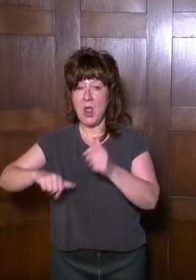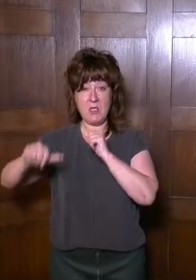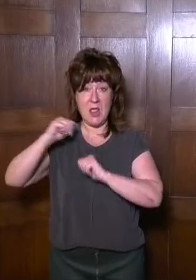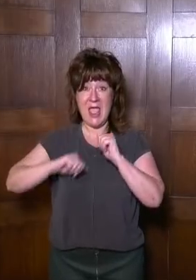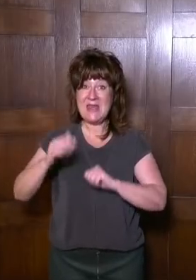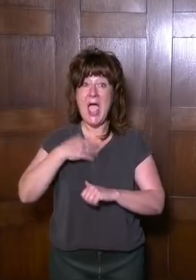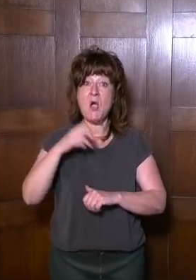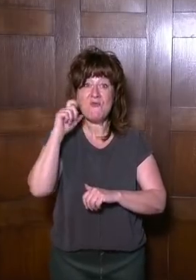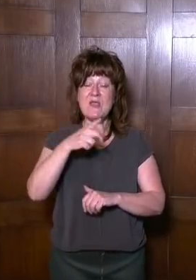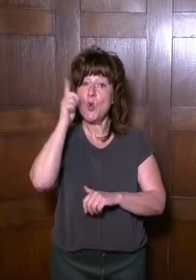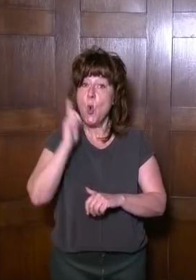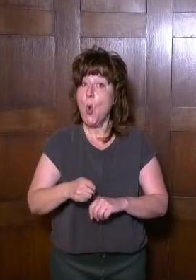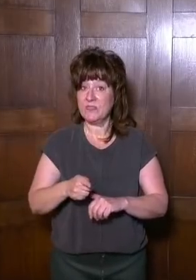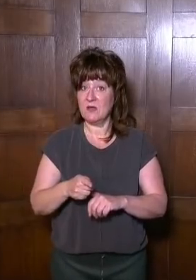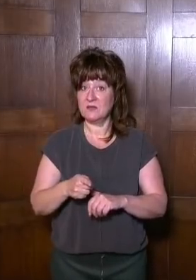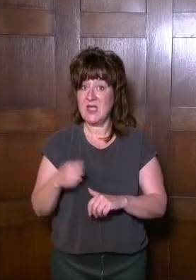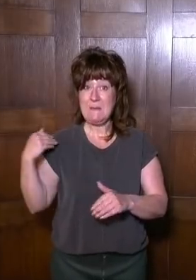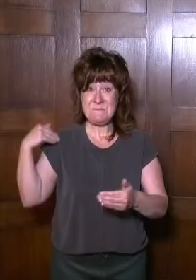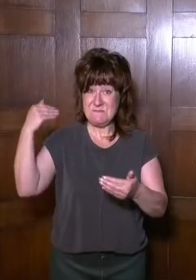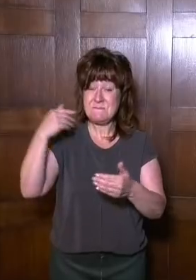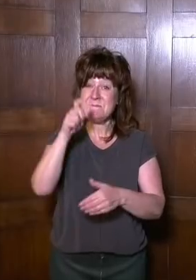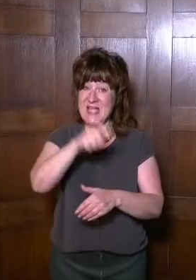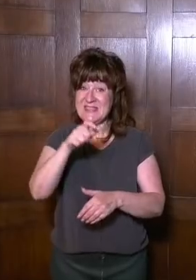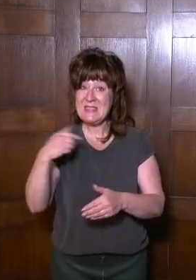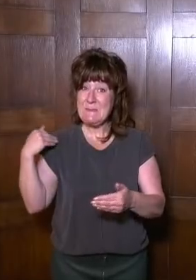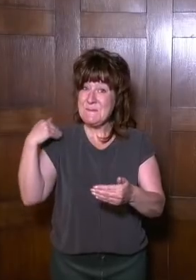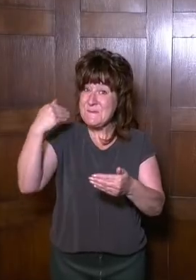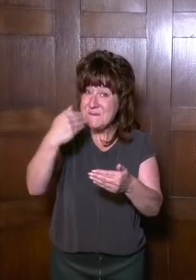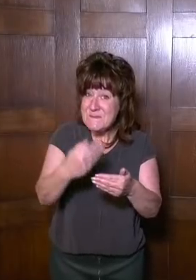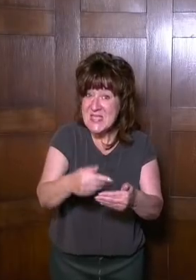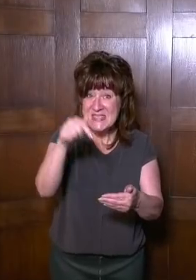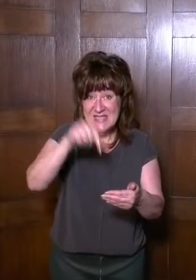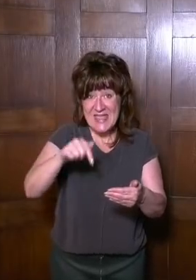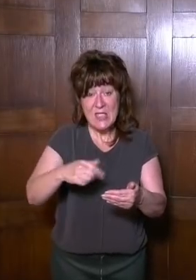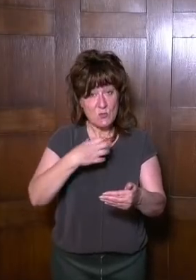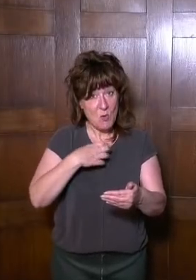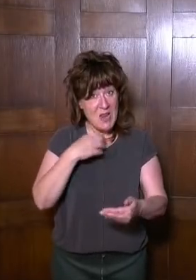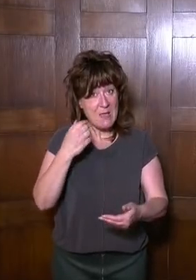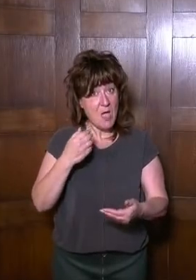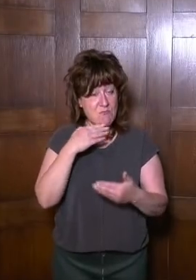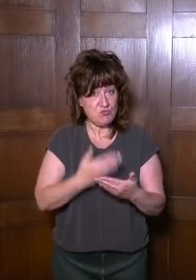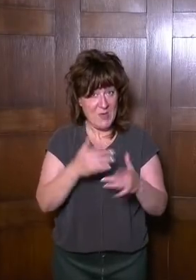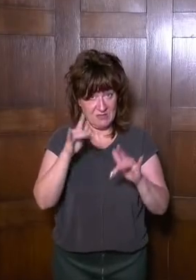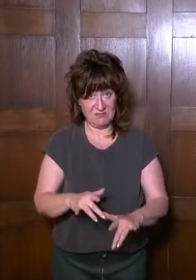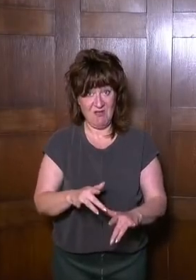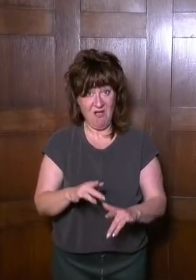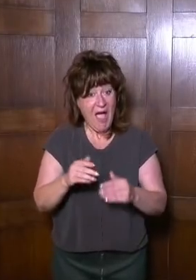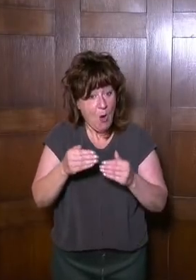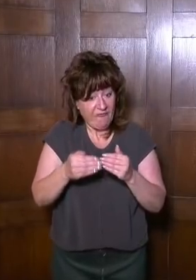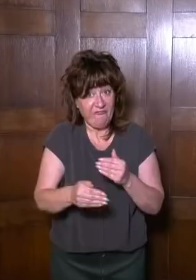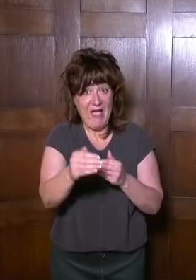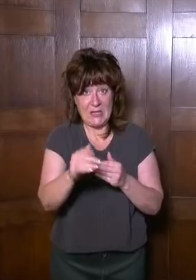100 Patienten haben immer noch Probleme und Beschwerden, die werden auch die nächsten Monate anhalten. Das ist die eine